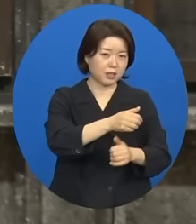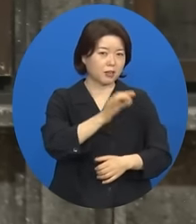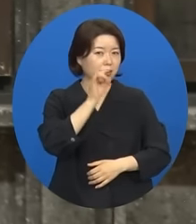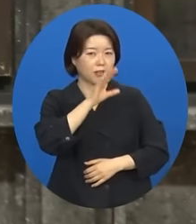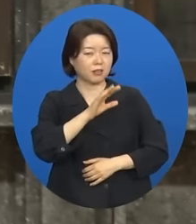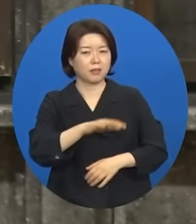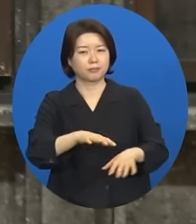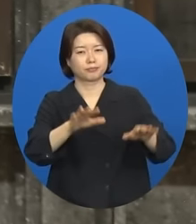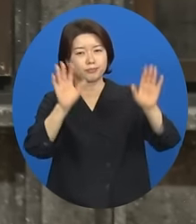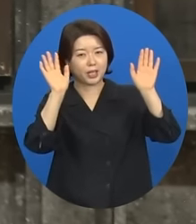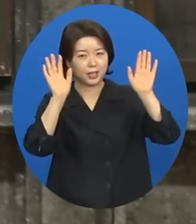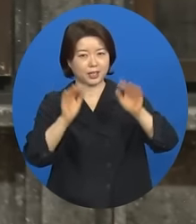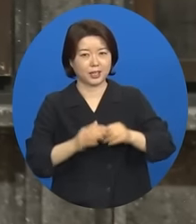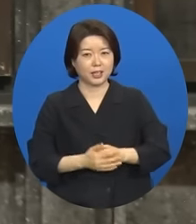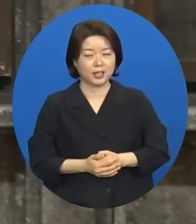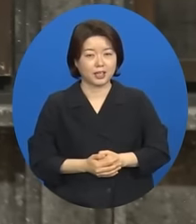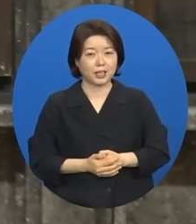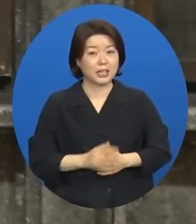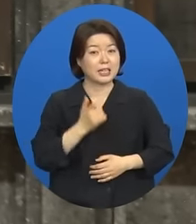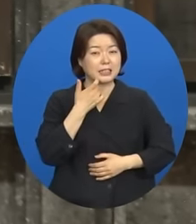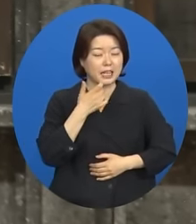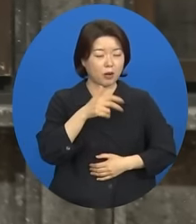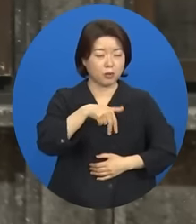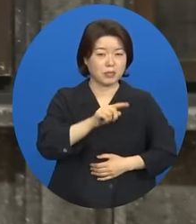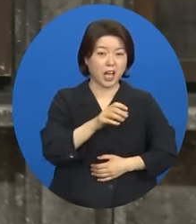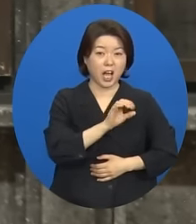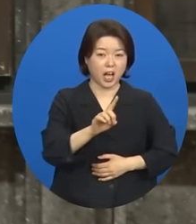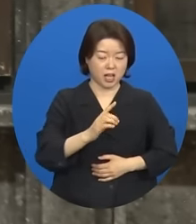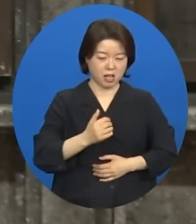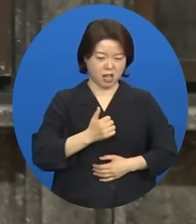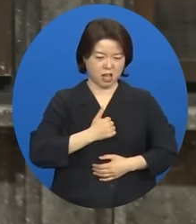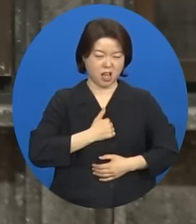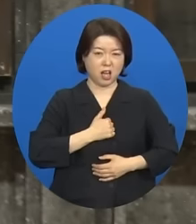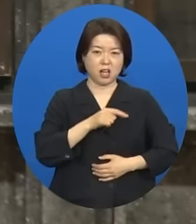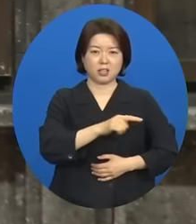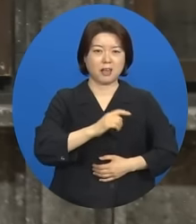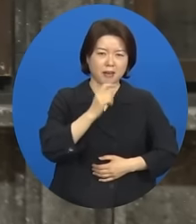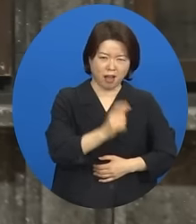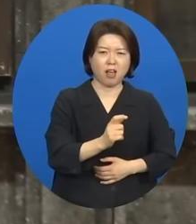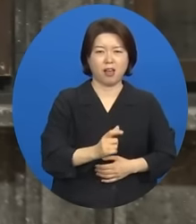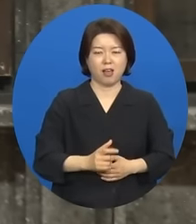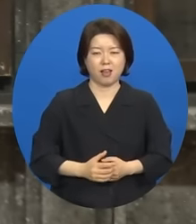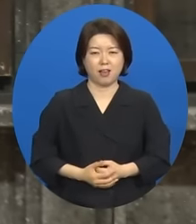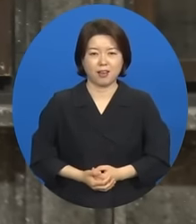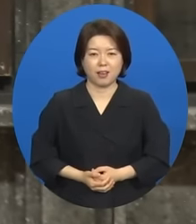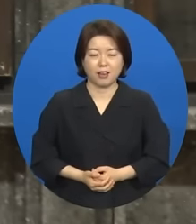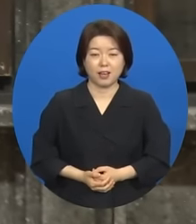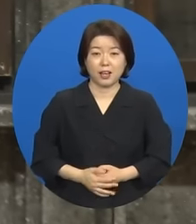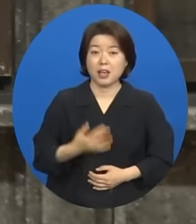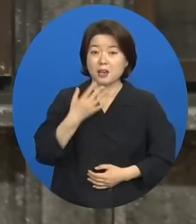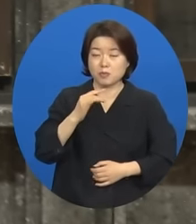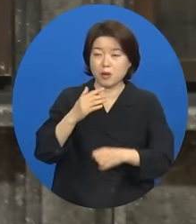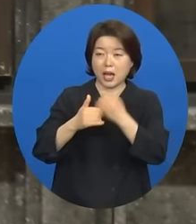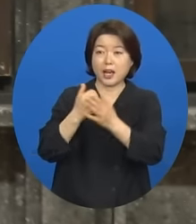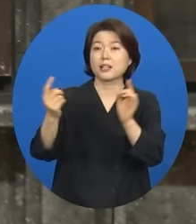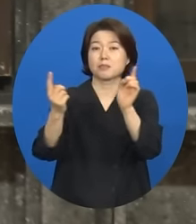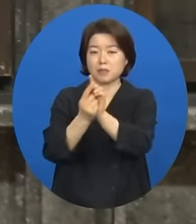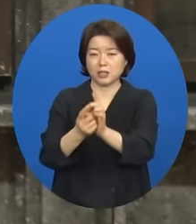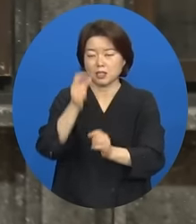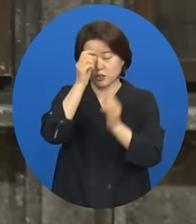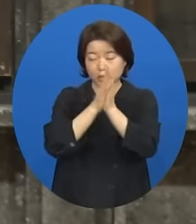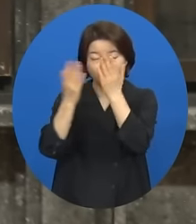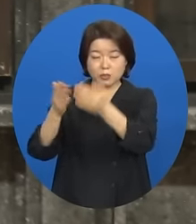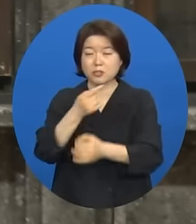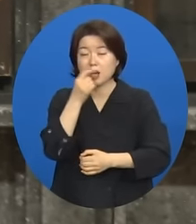자아가 너무 강했기 때문에 그래요. 물론 하나님을 만났습니다. 기도도 합니다. 간증도